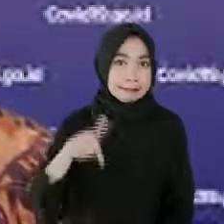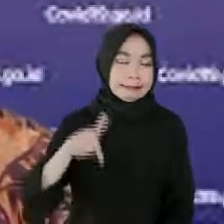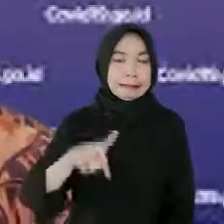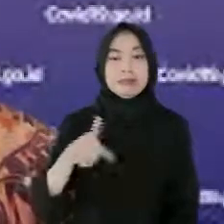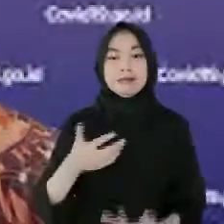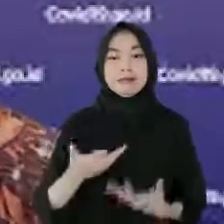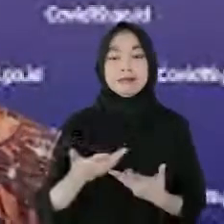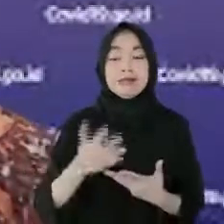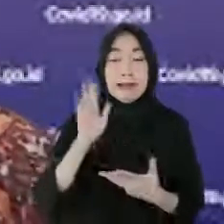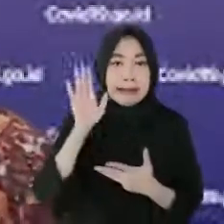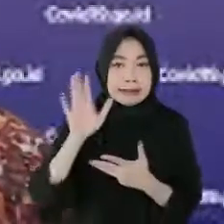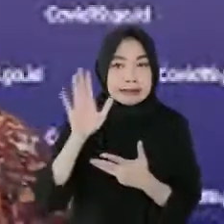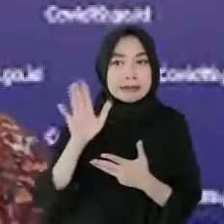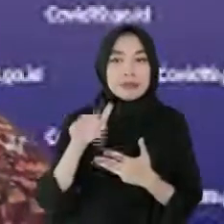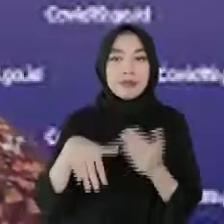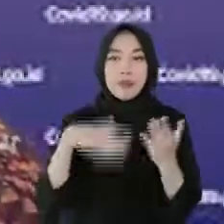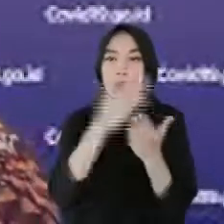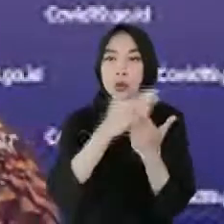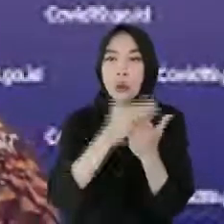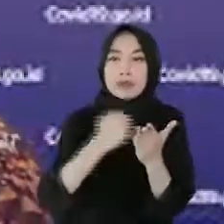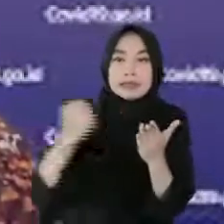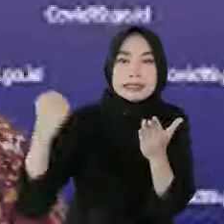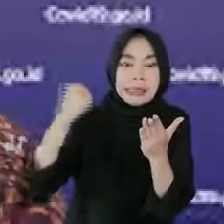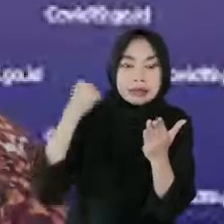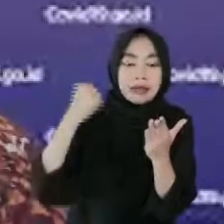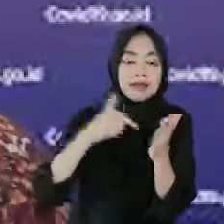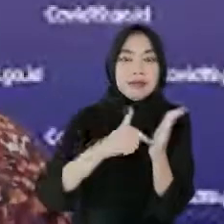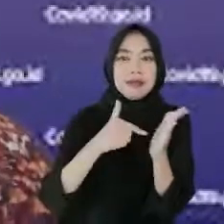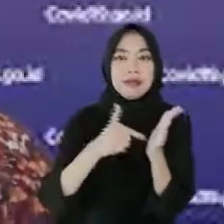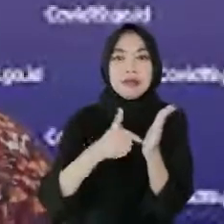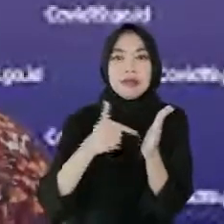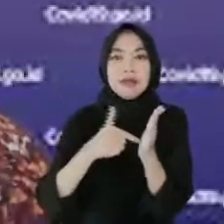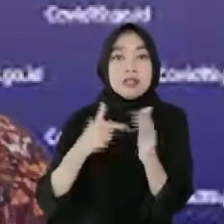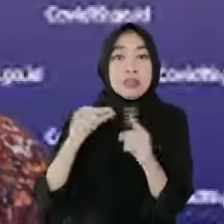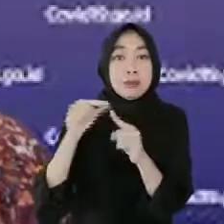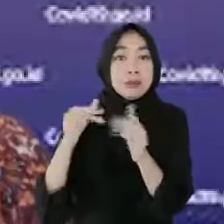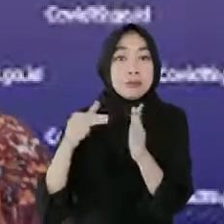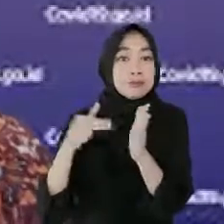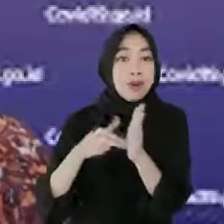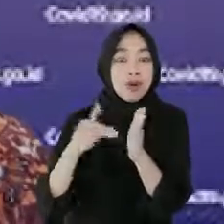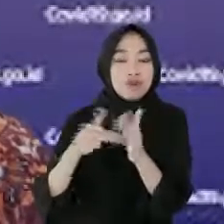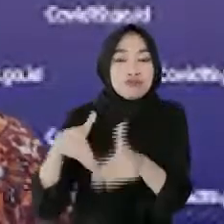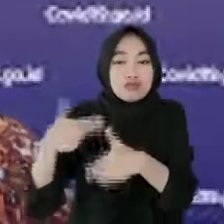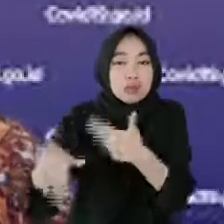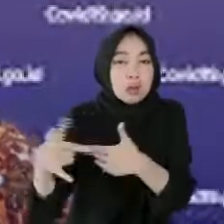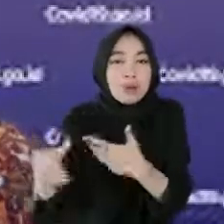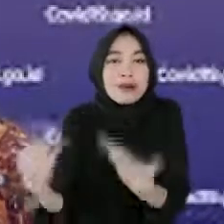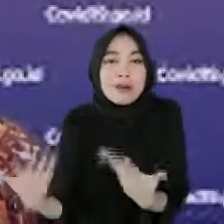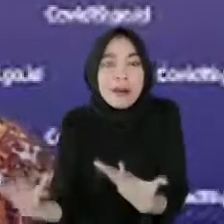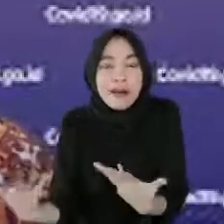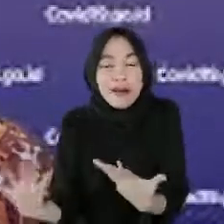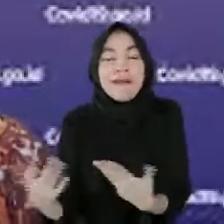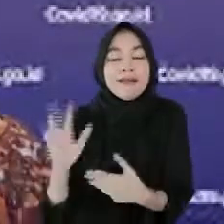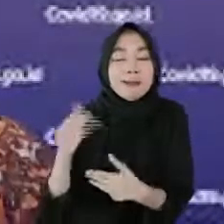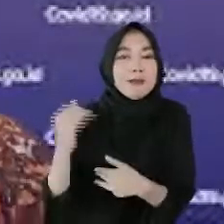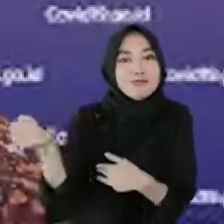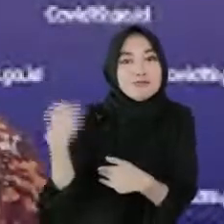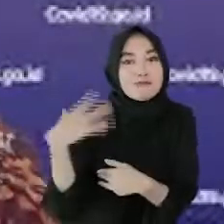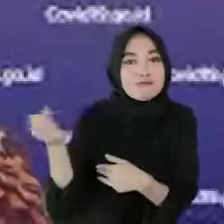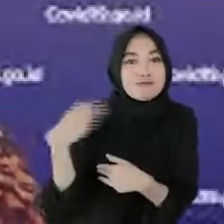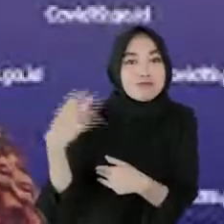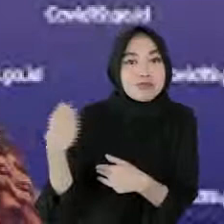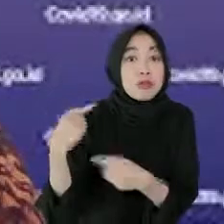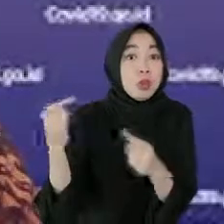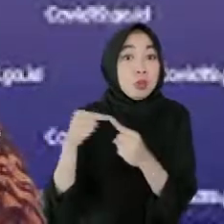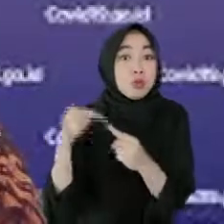langsung Bagaimana penerapan protokol kesehatan yang memang harus yang mutlak diterapkan untuk